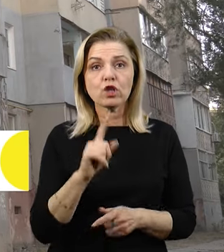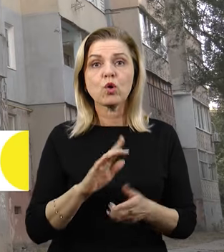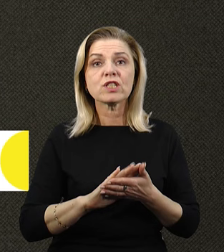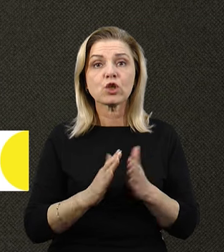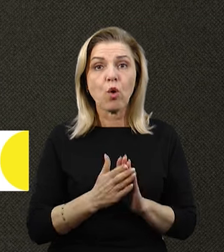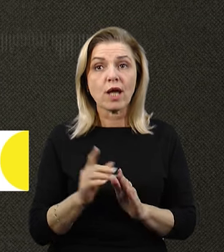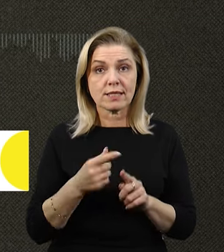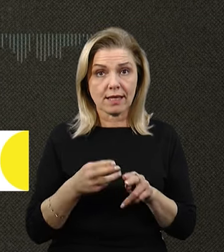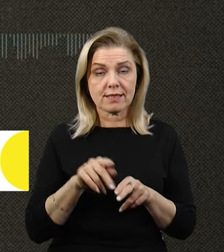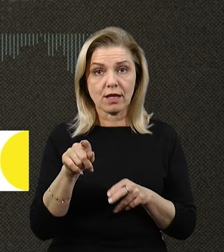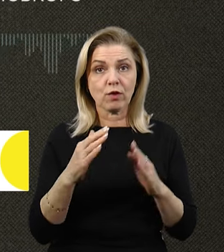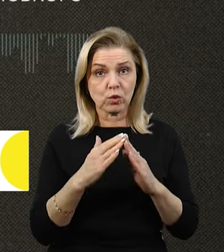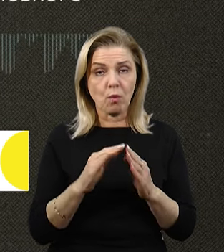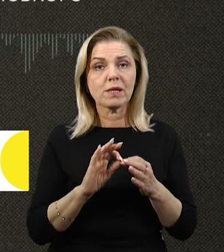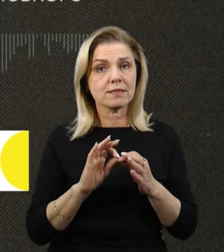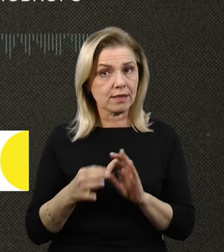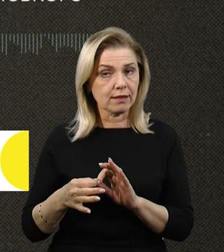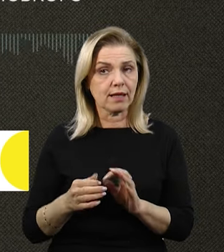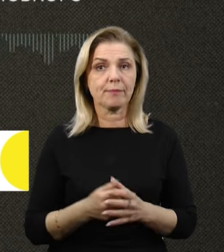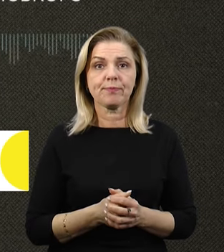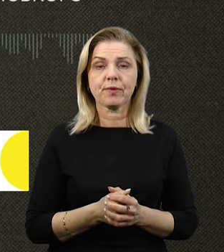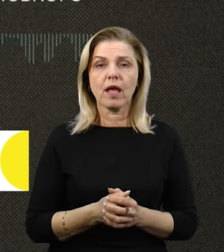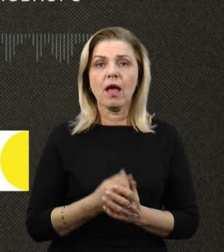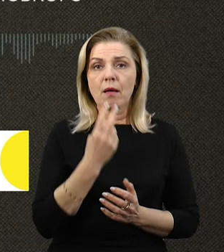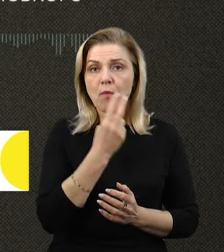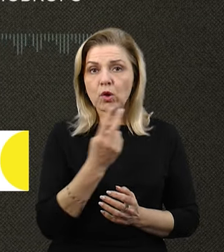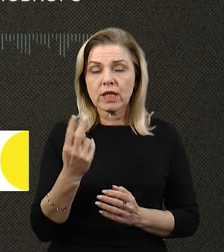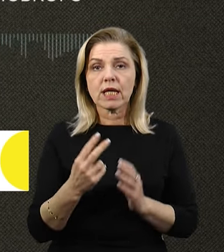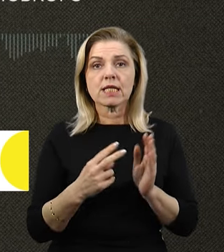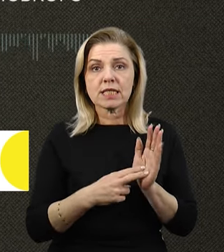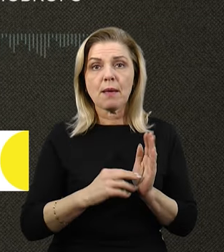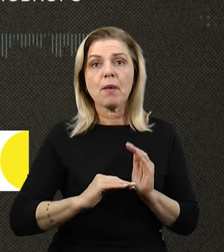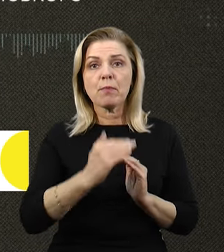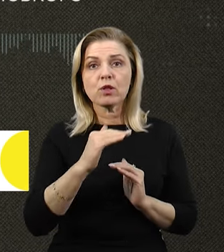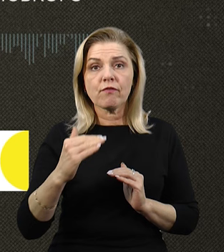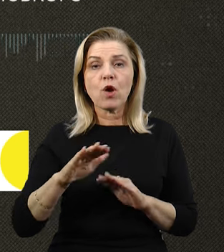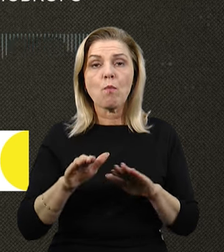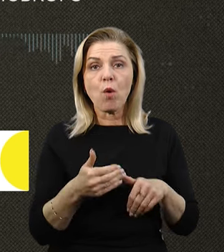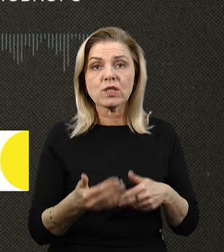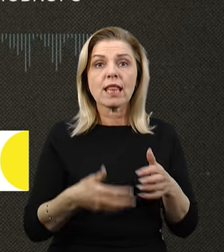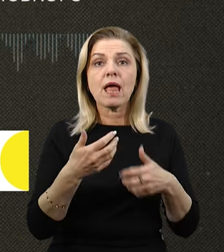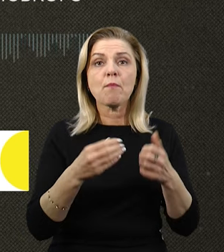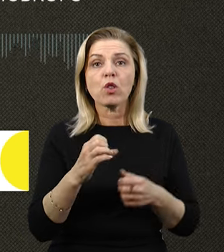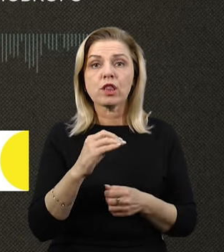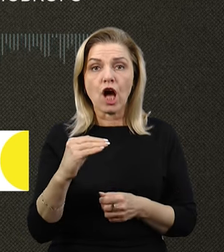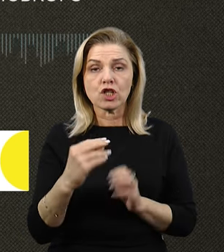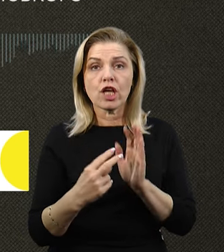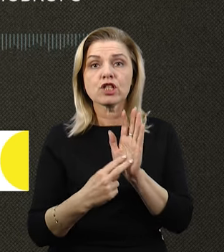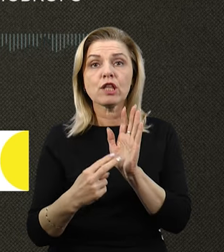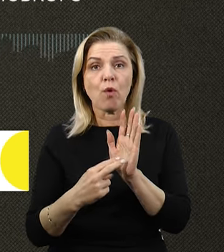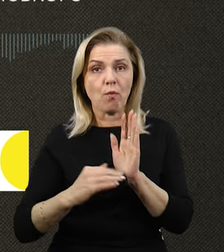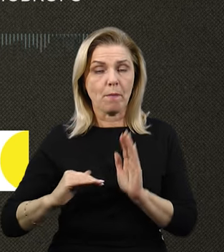складна. В планах таке, щоб залишити 6 під'їздів після демонтажу 7-го. І укріпити, і отримати